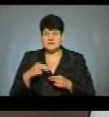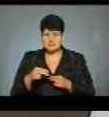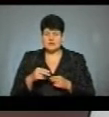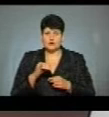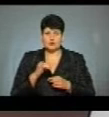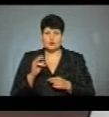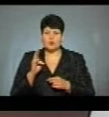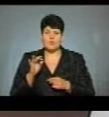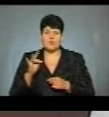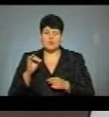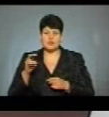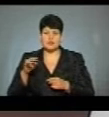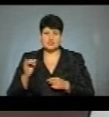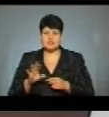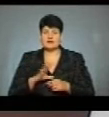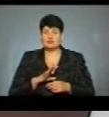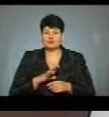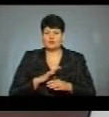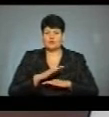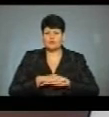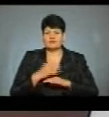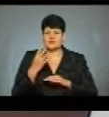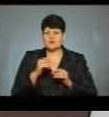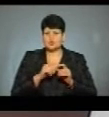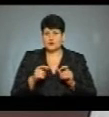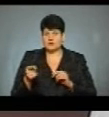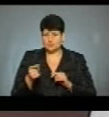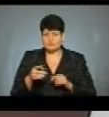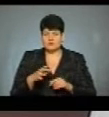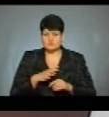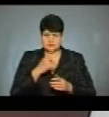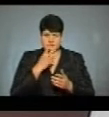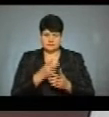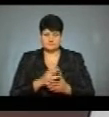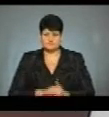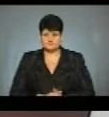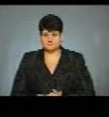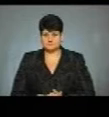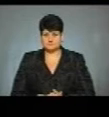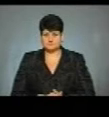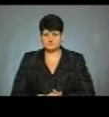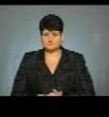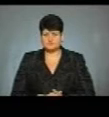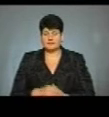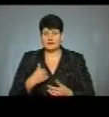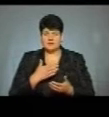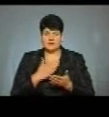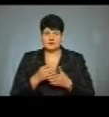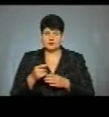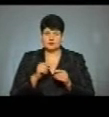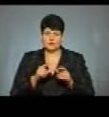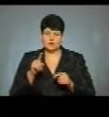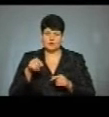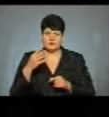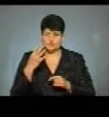Тернопільщині Юрій Королишин. Як відбувався урок в 4-й школі Тернополя, дивіться у сюжеті Богдана Буденчука. Ми знаходимося в Тернопільській школі